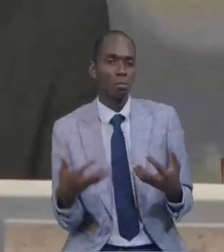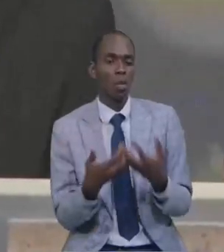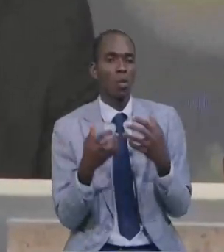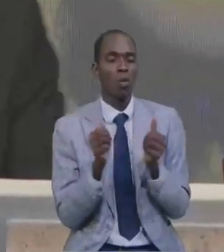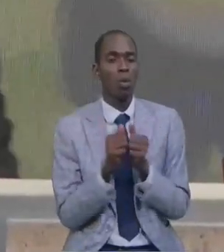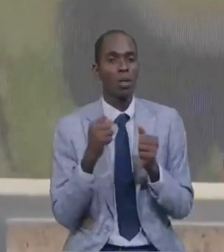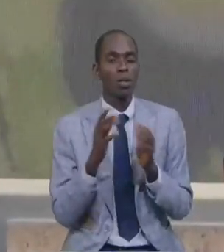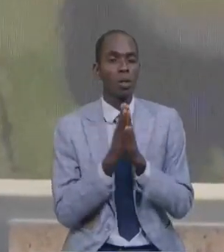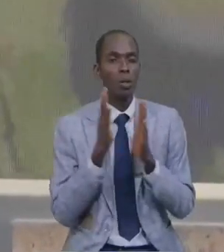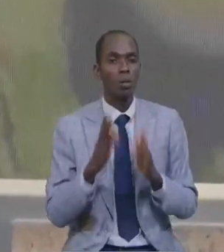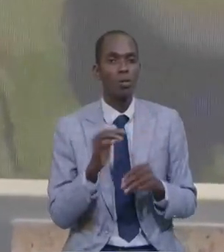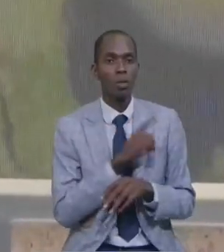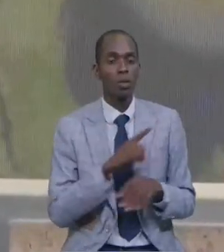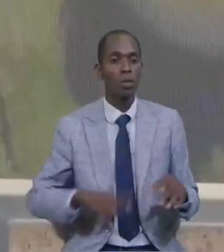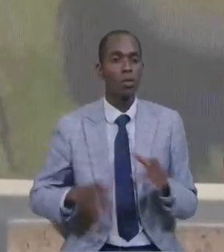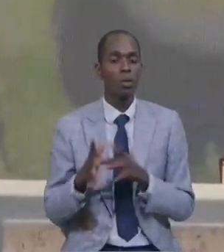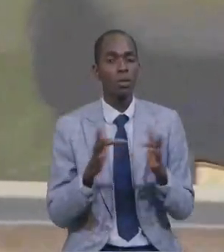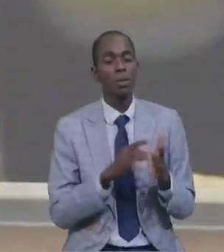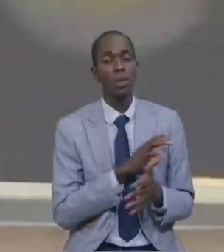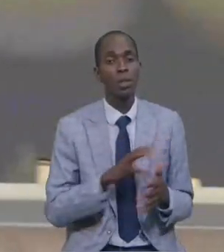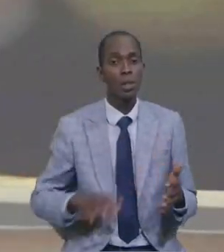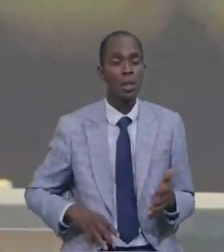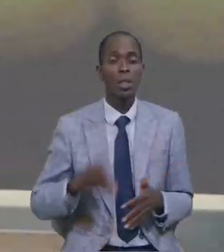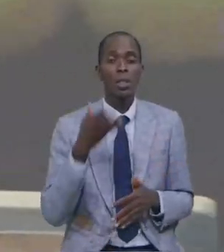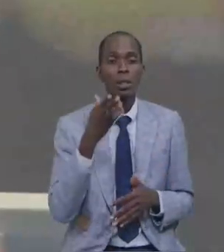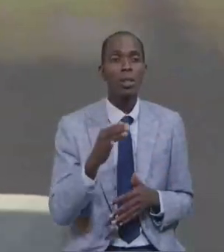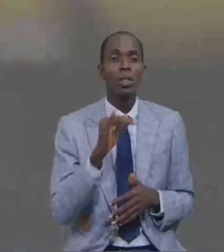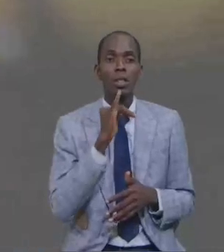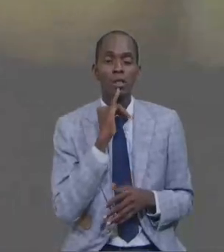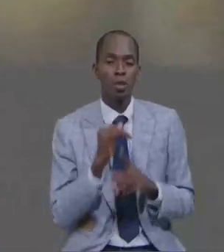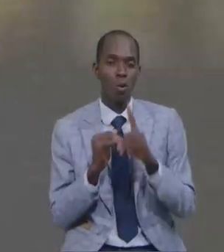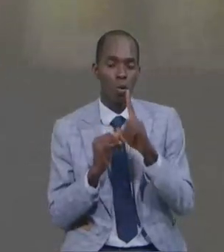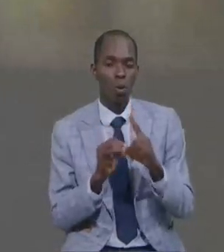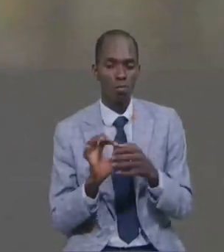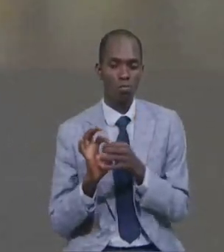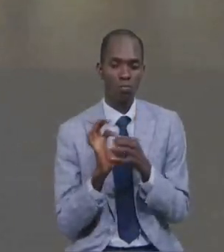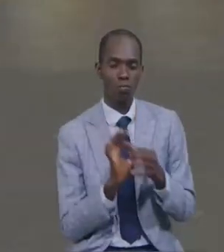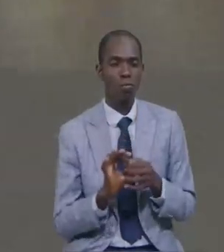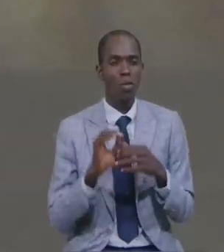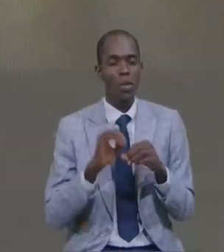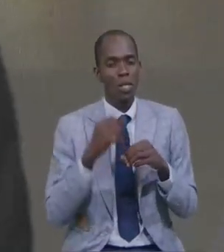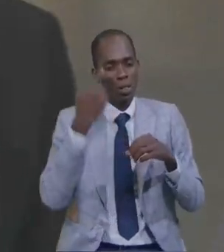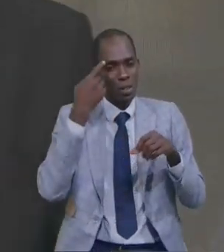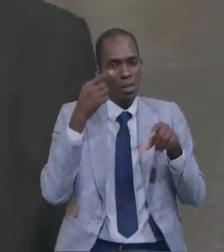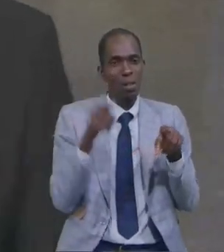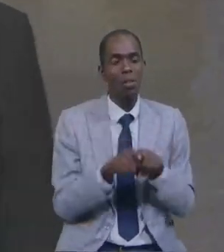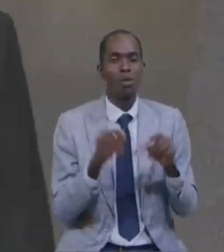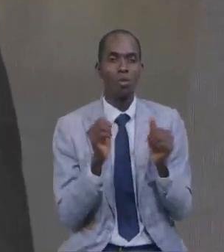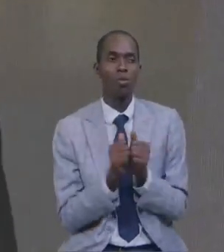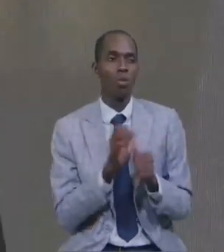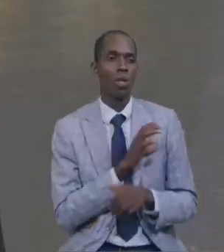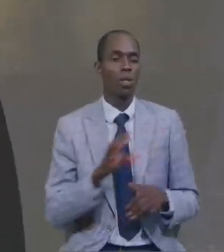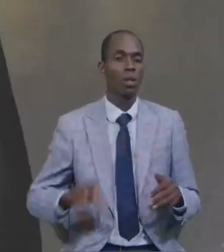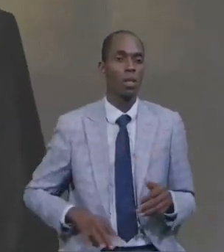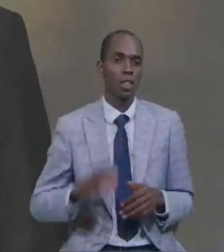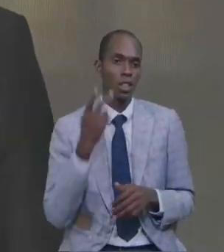la conformité à Christ. Vois Jean 17, verset 17.